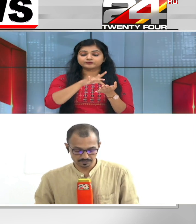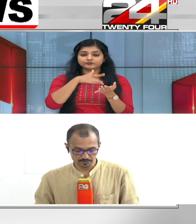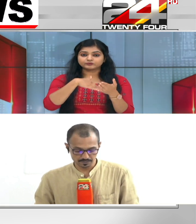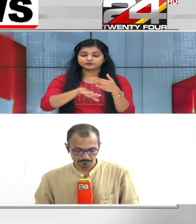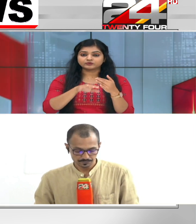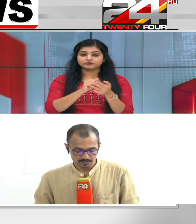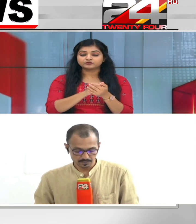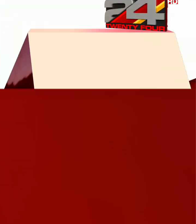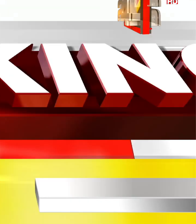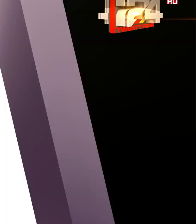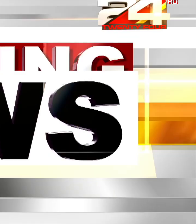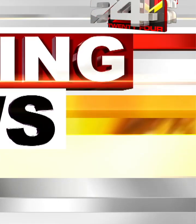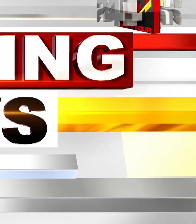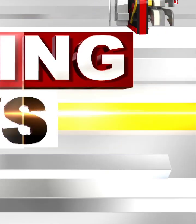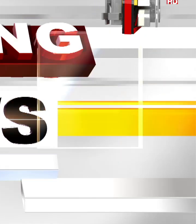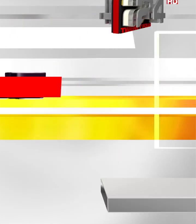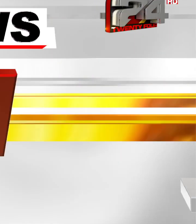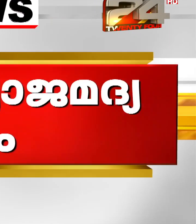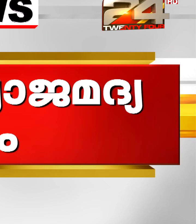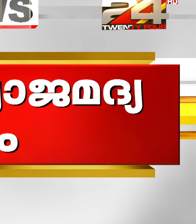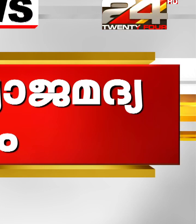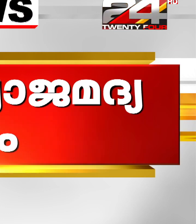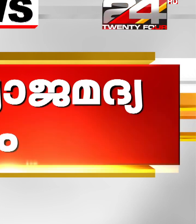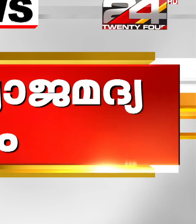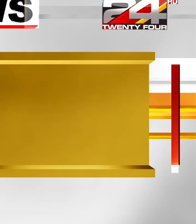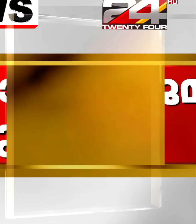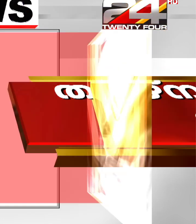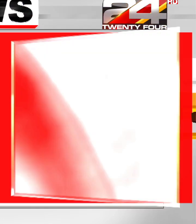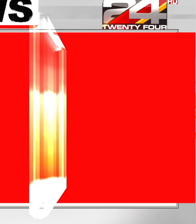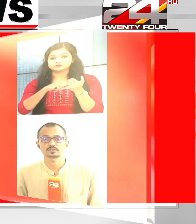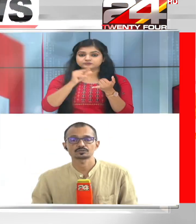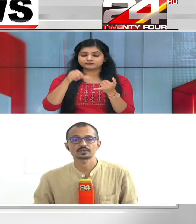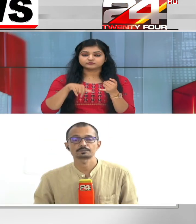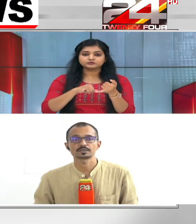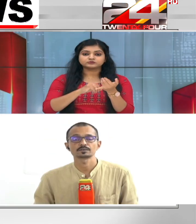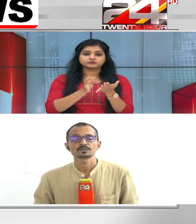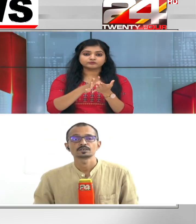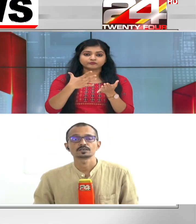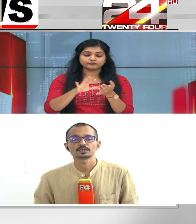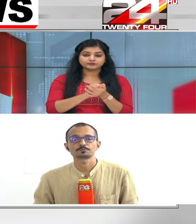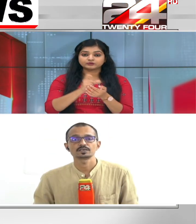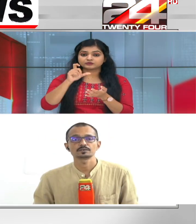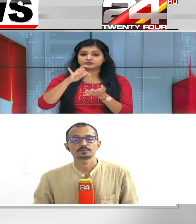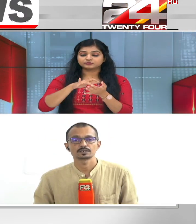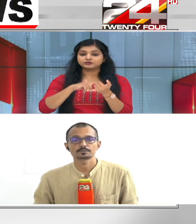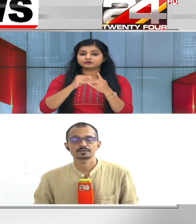വിഴിപ്പുരം എസ് പി ശ്രീനാഥയെ, ഡോക്ടർ എൻ ശ്രീനാഥയെ ഇപ്പോൾ സസ്പെൻഡ് ചെയ്തിരിക്കുന്നു. അതുപോലെ തന്നെ ചെങ്കൽപ്പേട്ട് എസ്